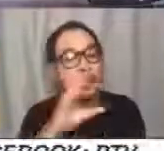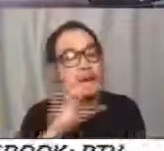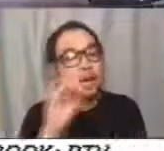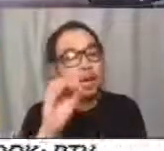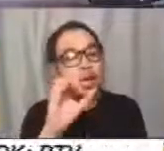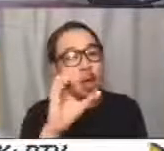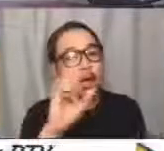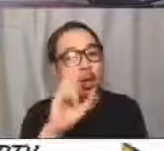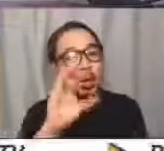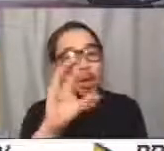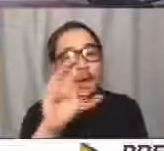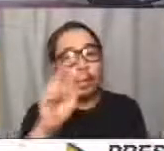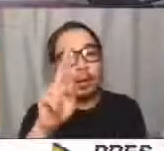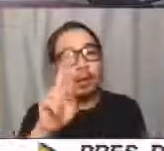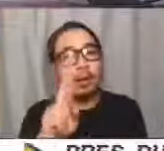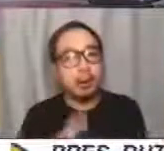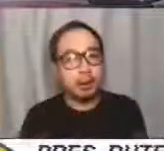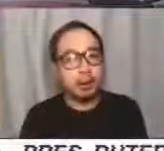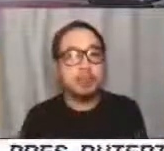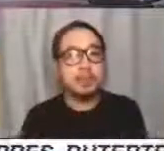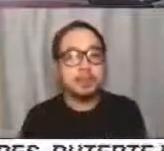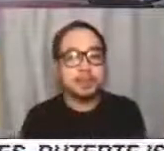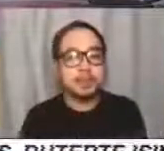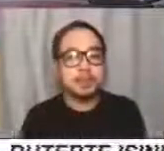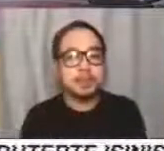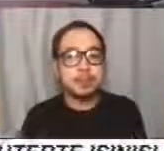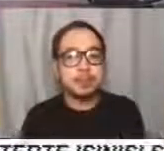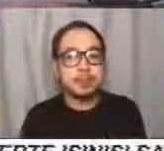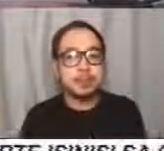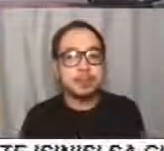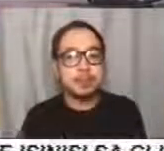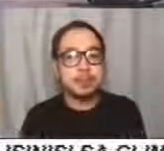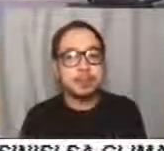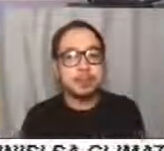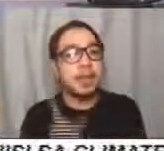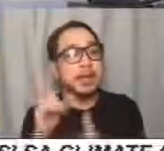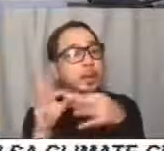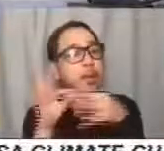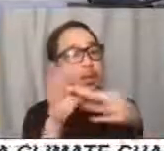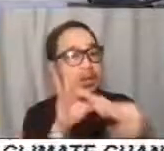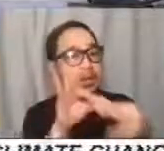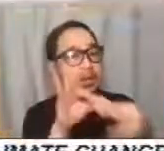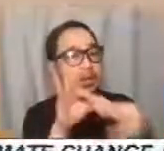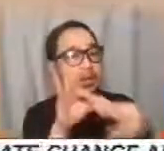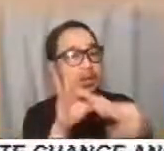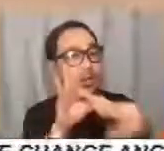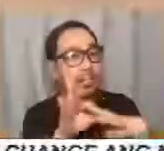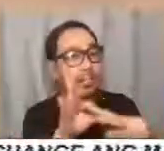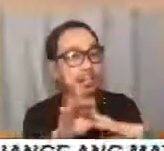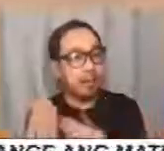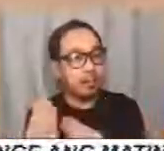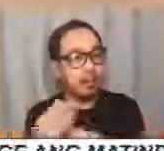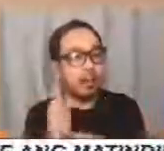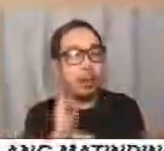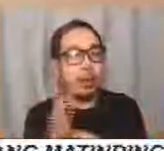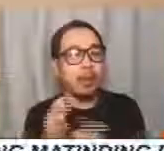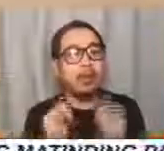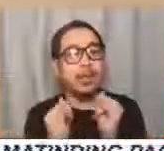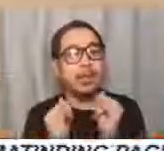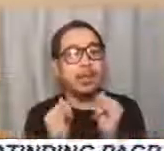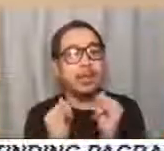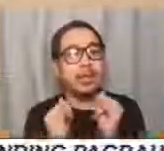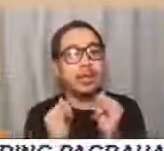galing ang bilang na ito, sir? Apo, actually po, meron pong karagdagan pa yan na dalawa. This will bring the count